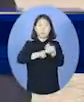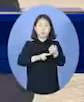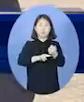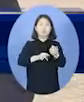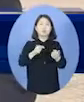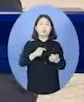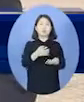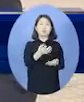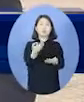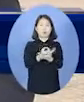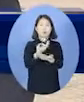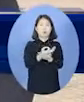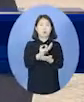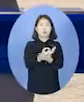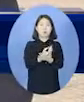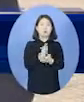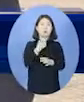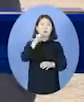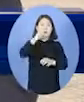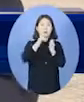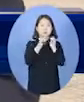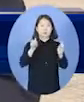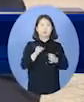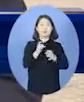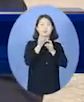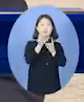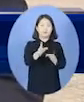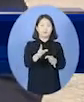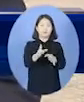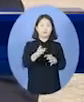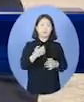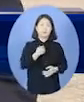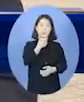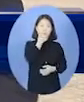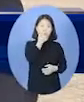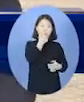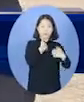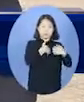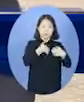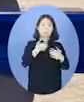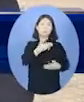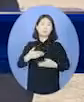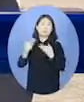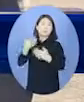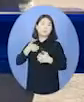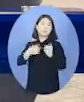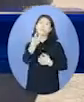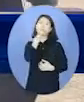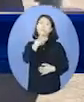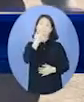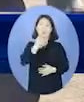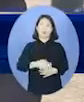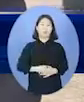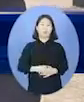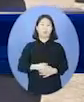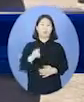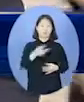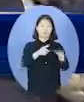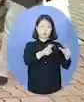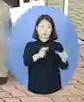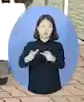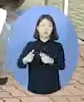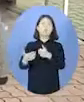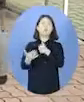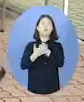어려운 이웃을 도우는데 그 수익금 전부를 기부를 하고 있습니다. 그래서 배우는 즐거움과 봉사의 즐거움을 두 가지를 다 느낄 수가